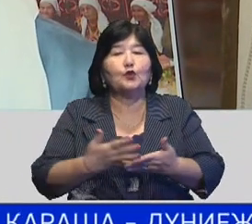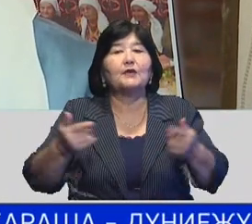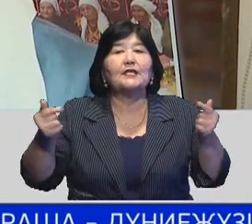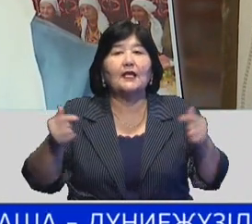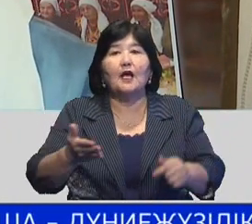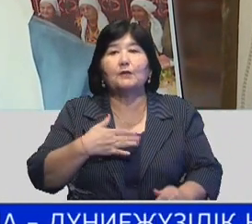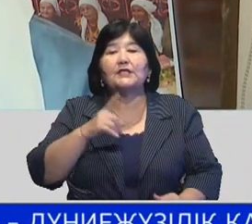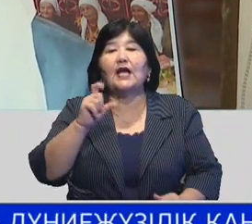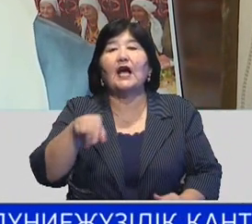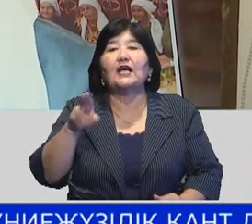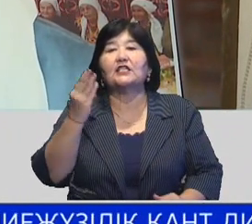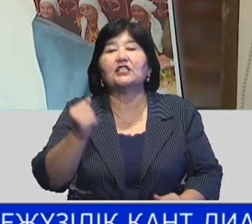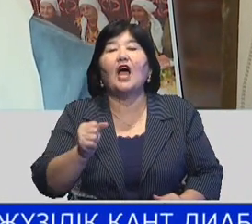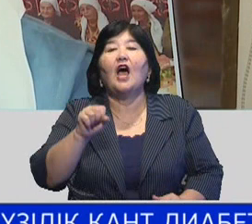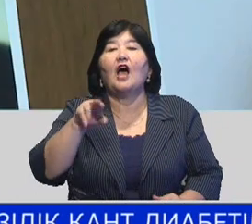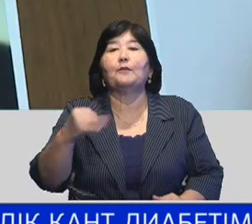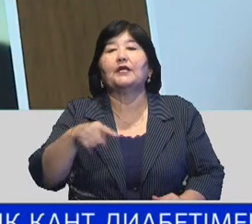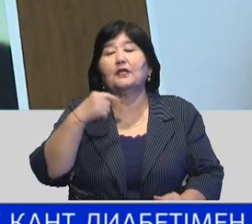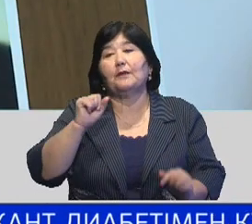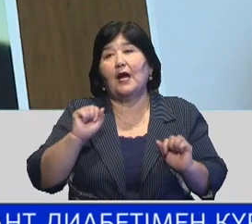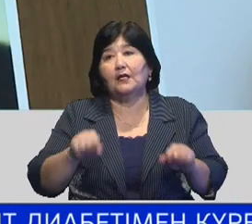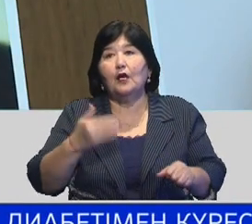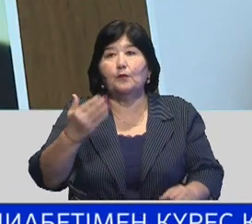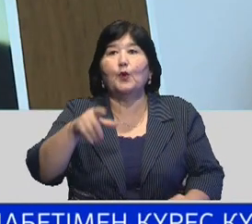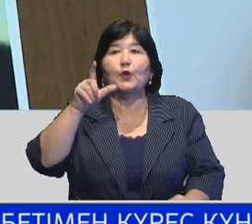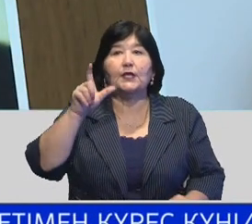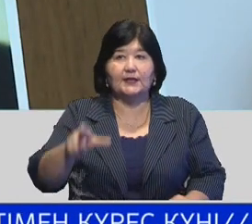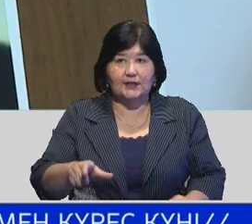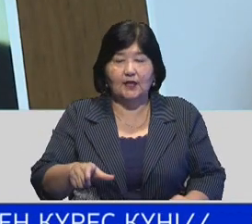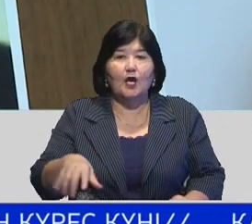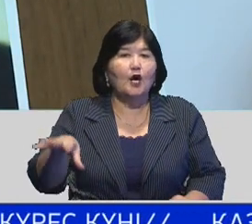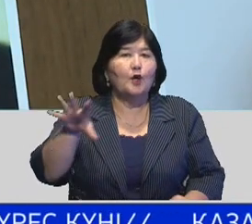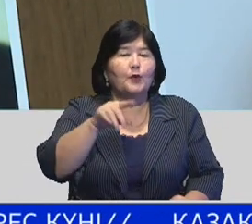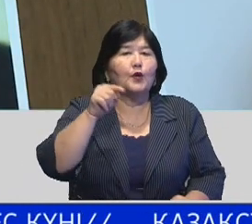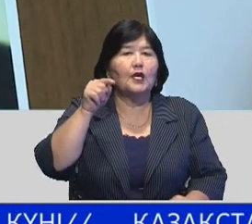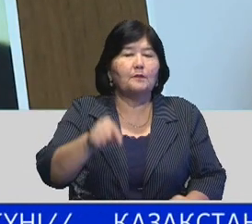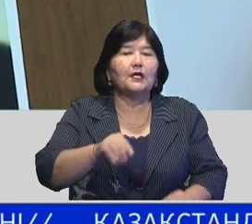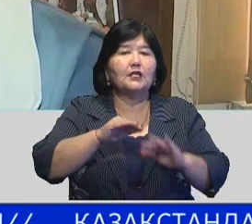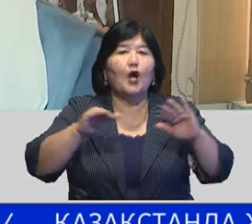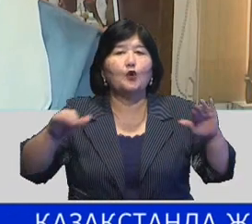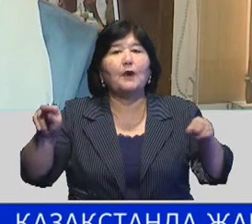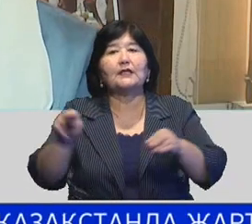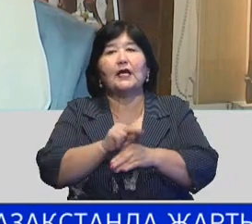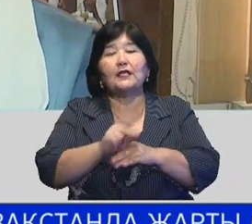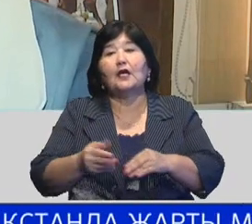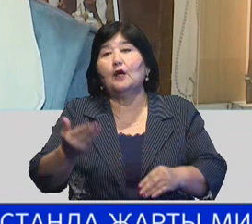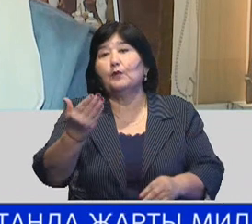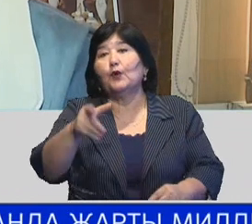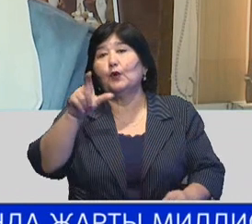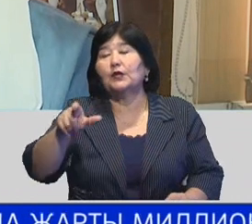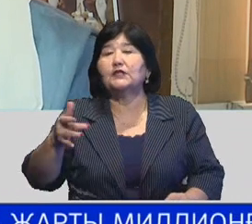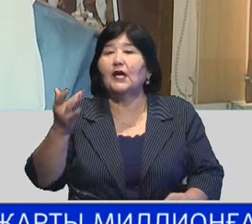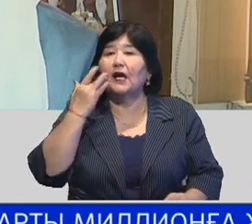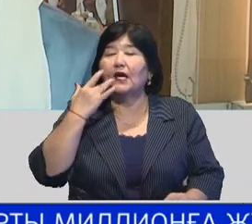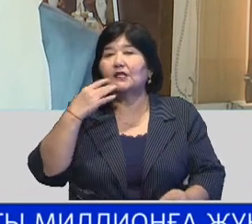біздің Хадиша апамыз деп айтар едім. Бұл кісі бүкіл мыңдаған ұрпақтар тәрбиеледі. Біз бұл кісіден әрдайым